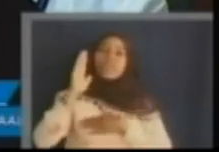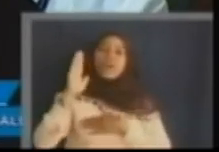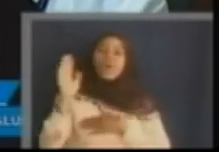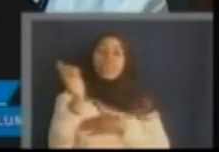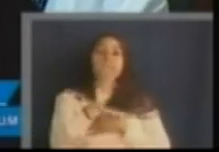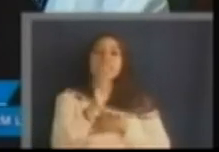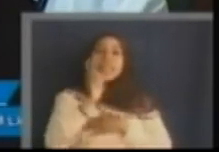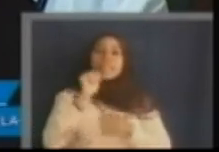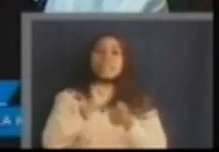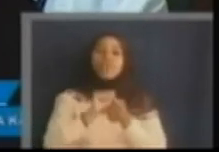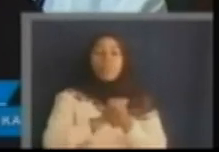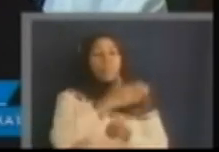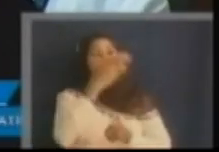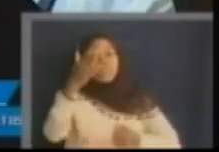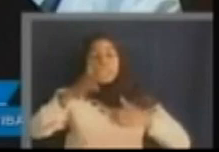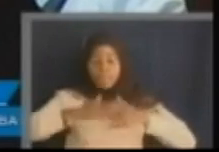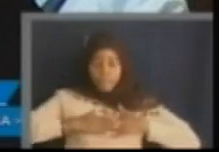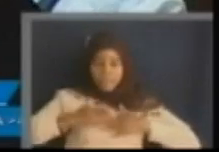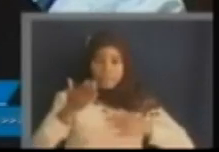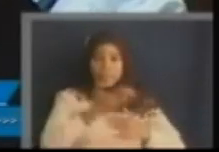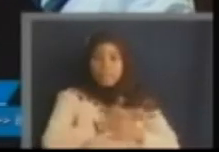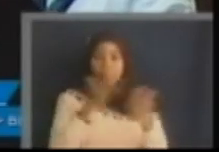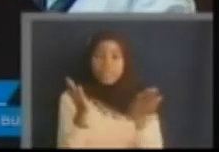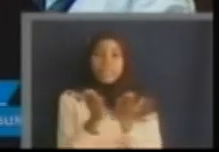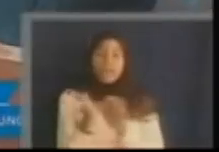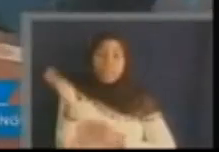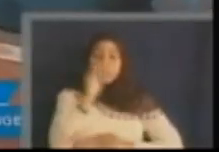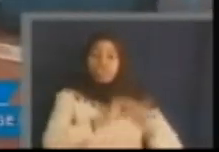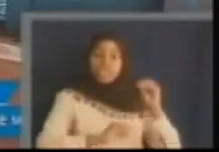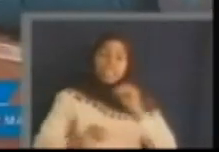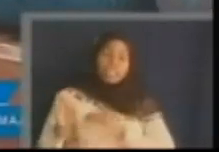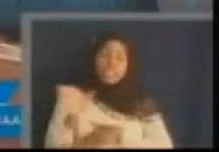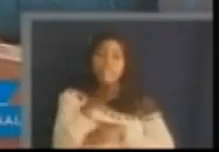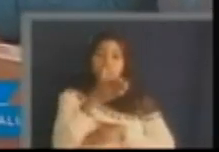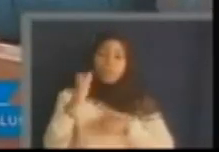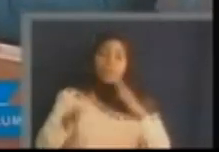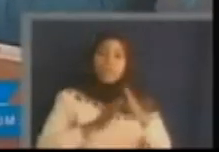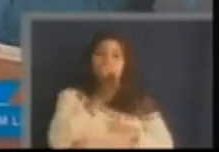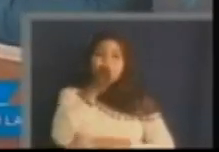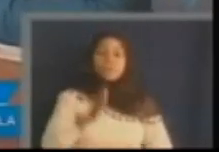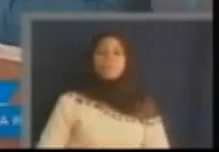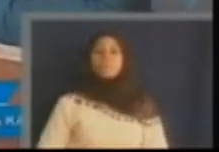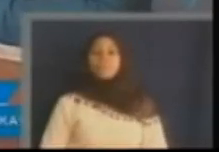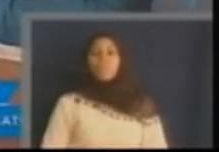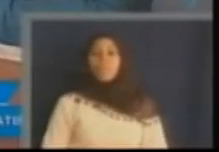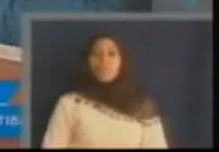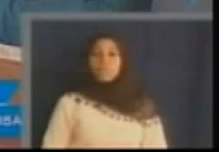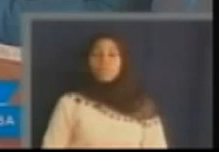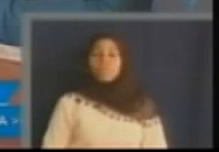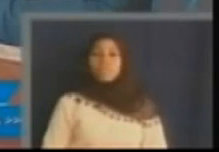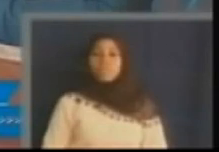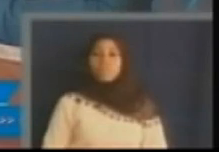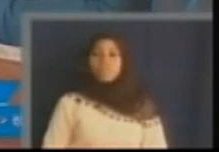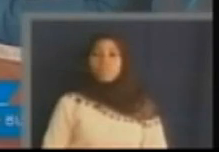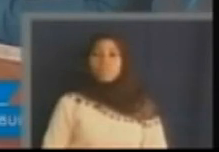naomba kuchangia kwa namna hiyo. Mwongozo. Asante sana Mheshimiwa Msigala. Mwongozo wa mwenyekiti. Nimeona pia kifaa